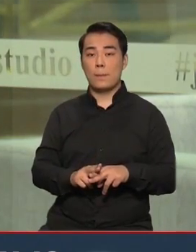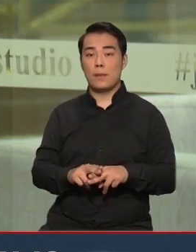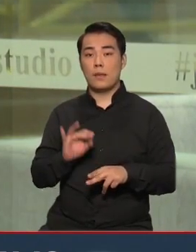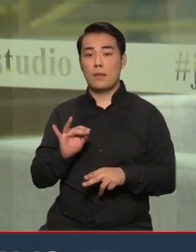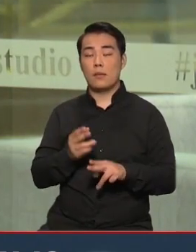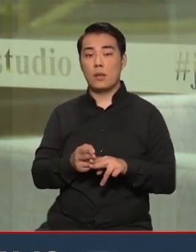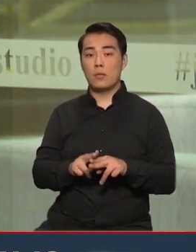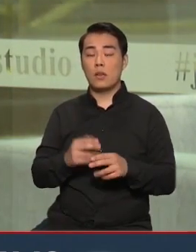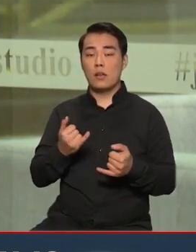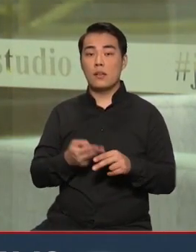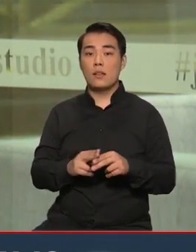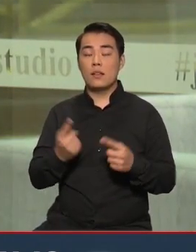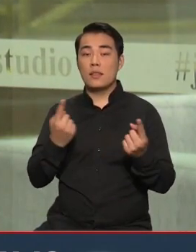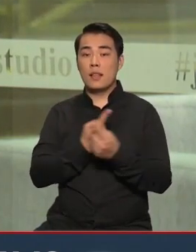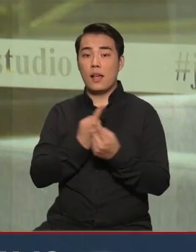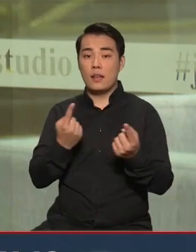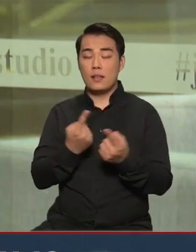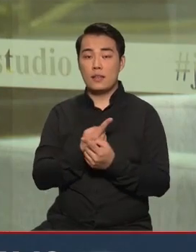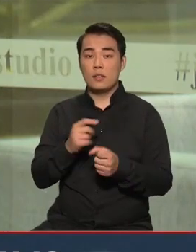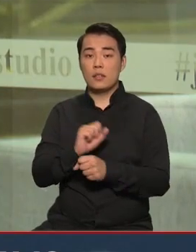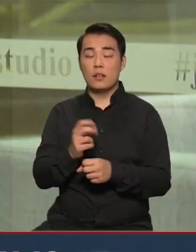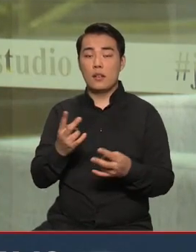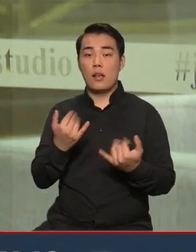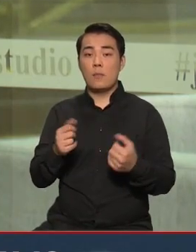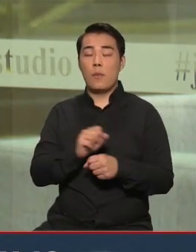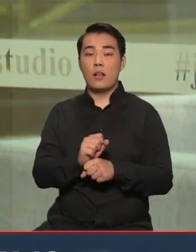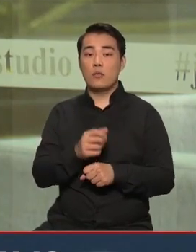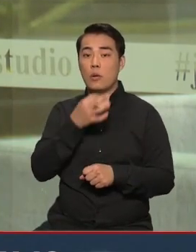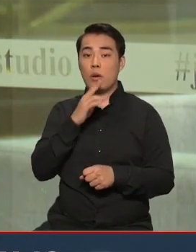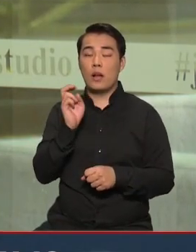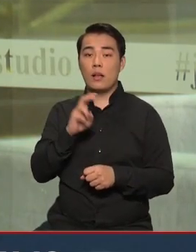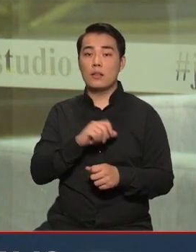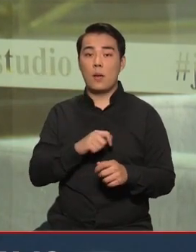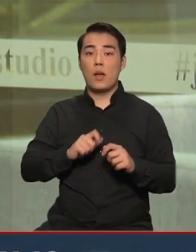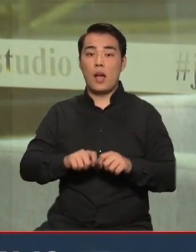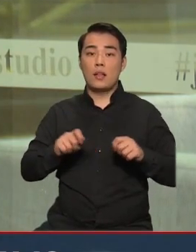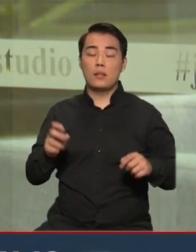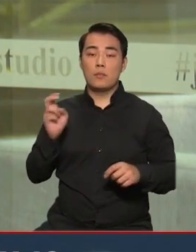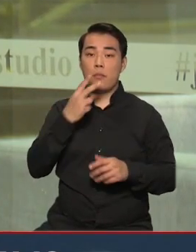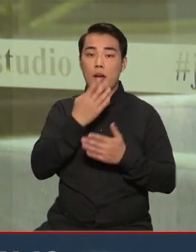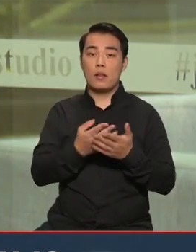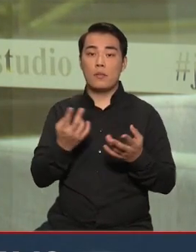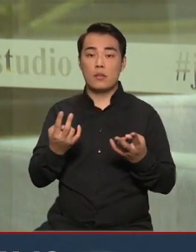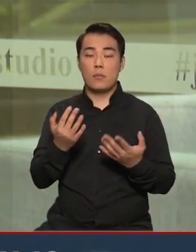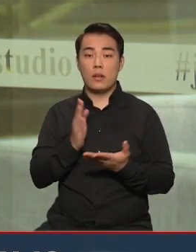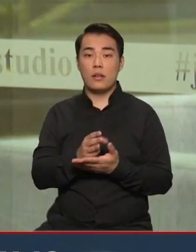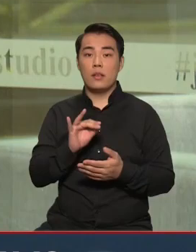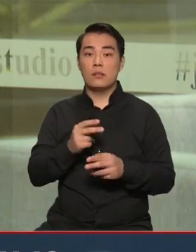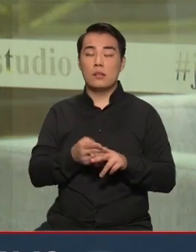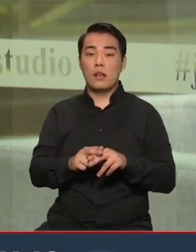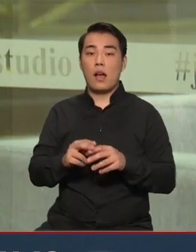Сондықтан бұларға енді инфраструктура керек. Қарайған көлікті кіргізіп алып, біздер ашып кіргізіп қойдық. Енді әлемдік жаңа дамудан қалмайын